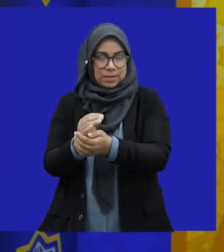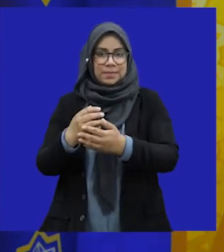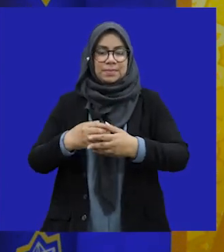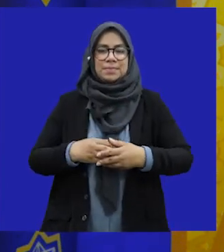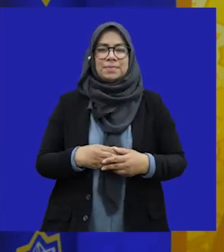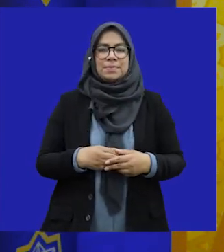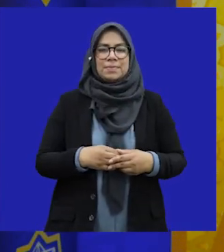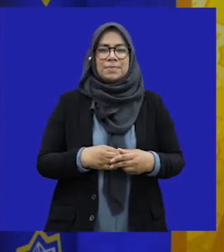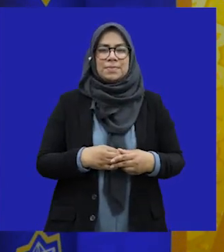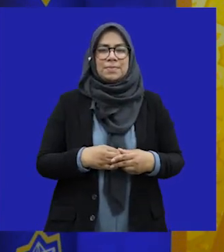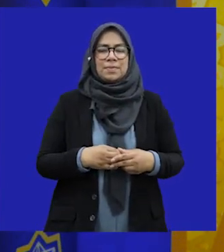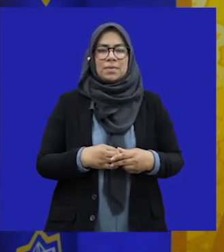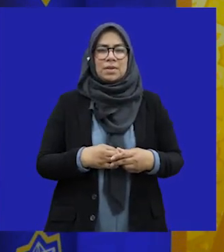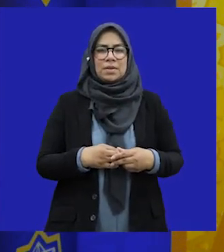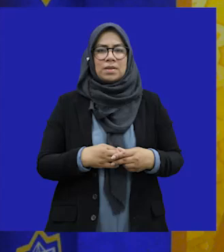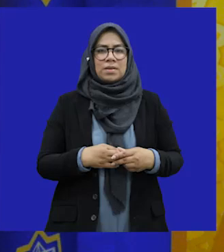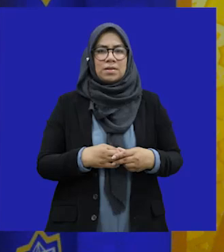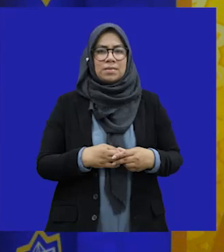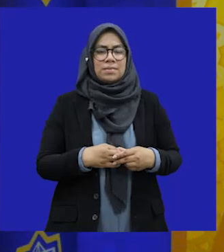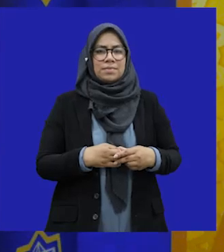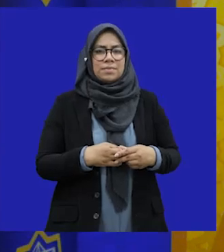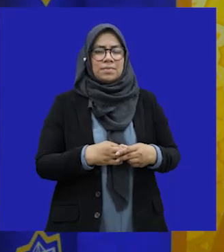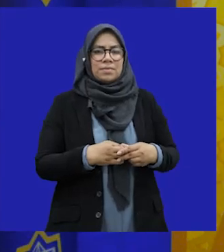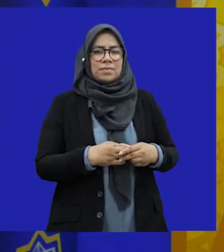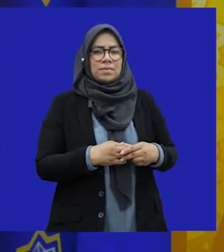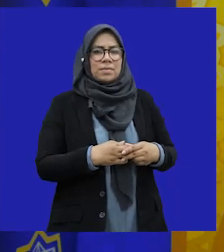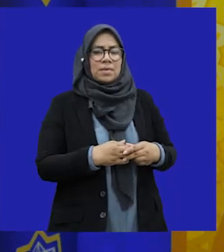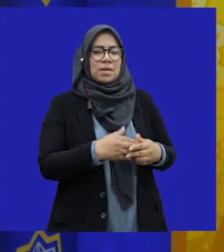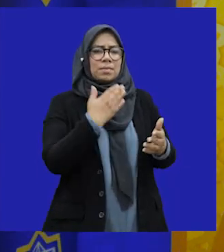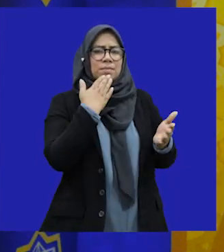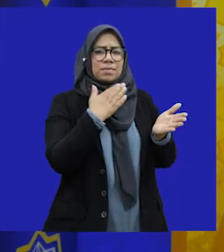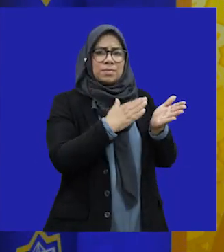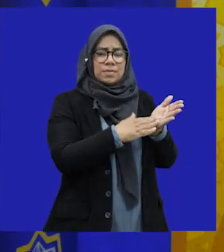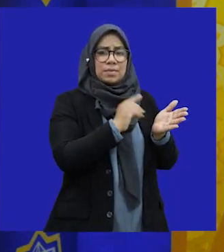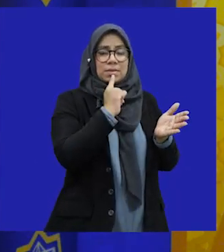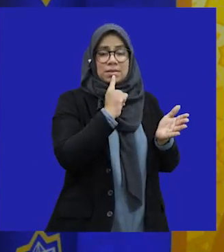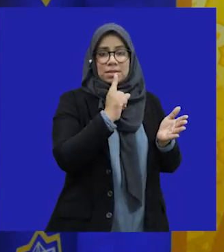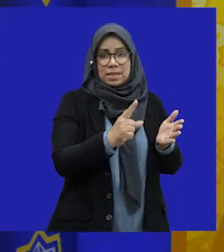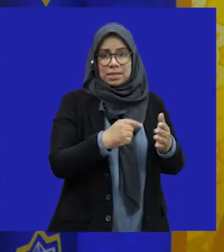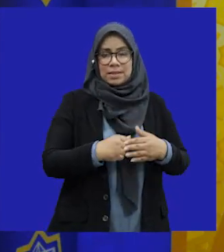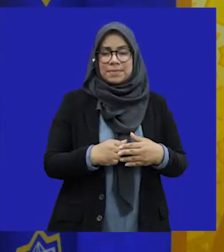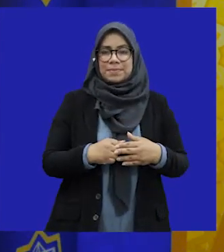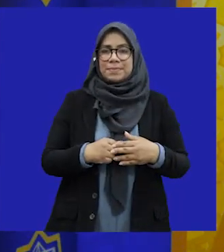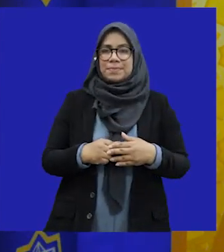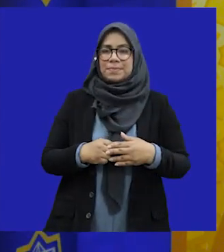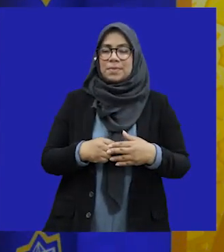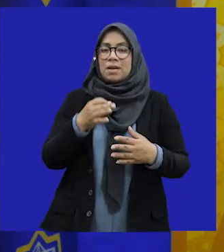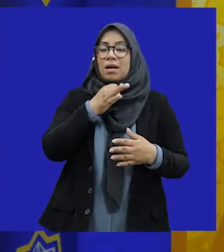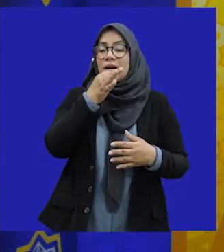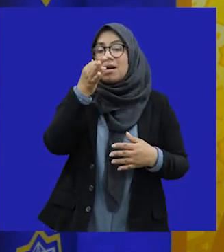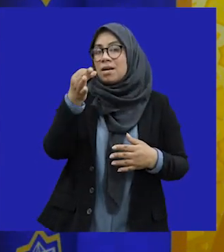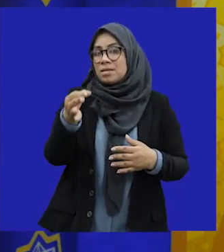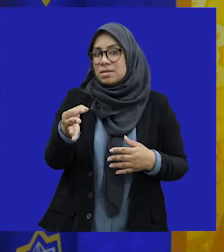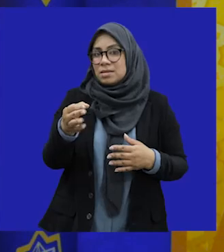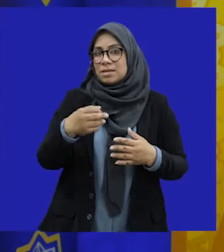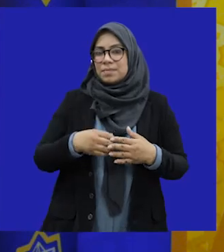لي, meaning the Prophet sallallahu alaihi wasallam said to him, سل,